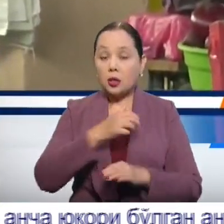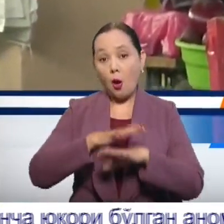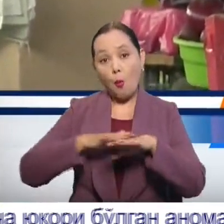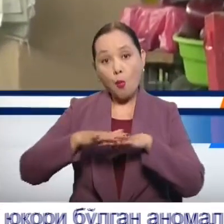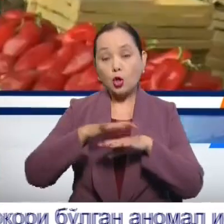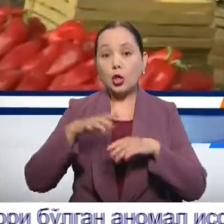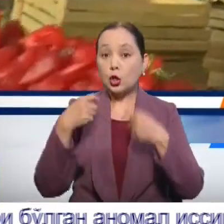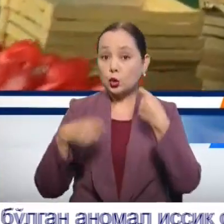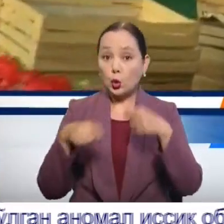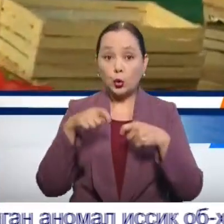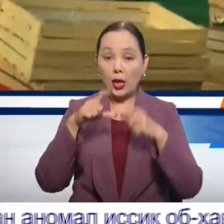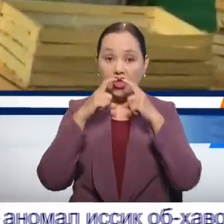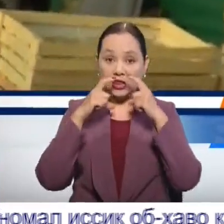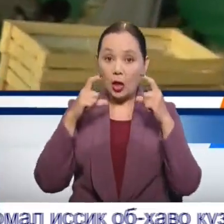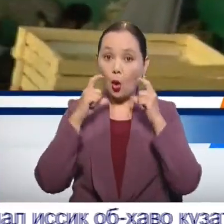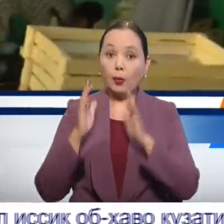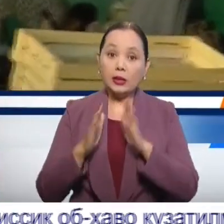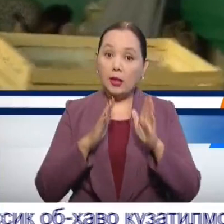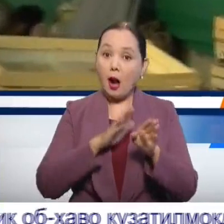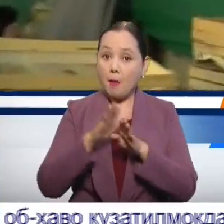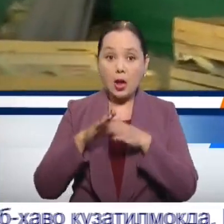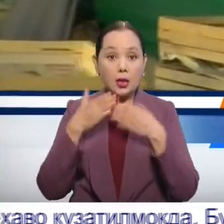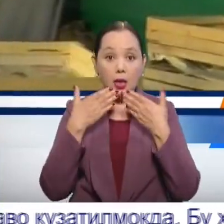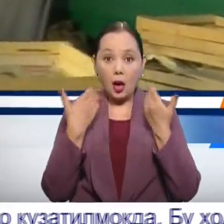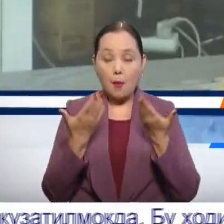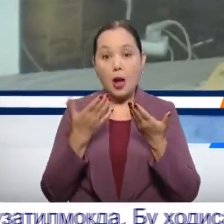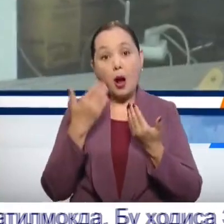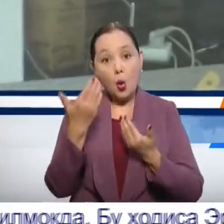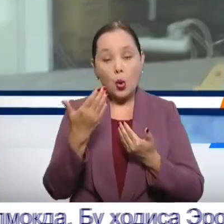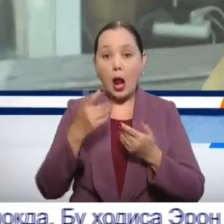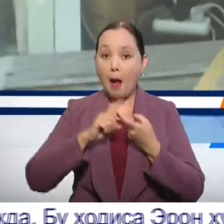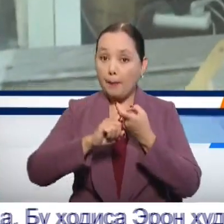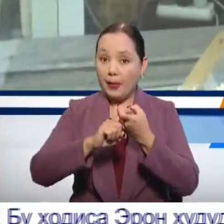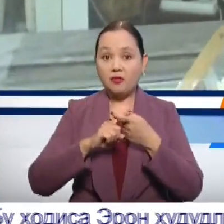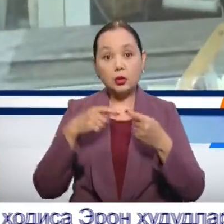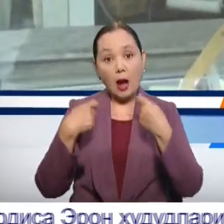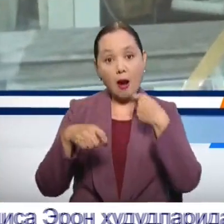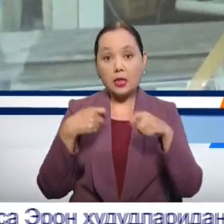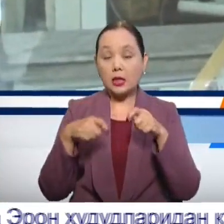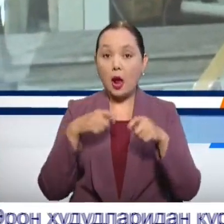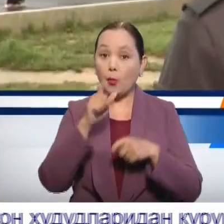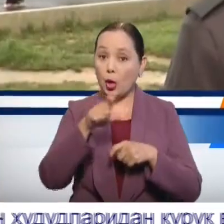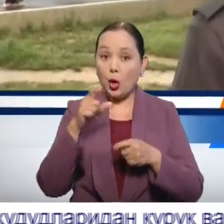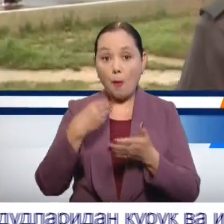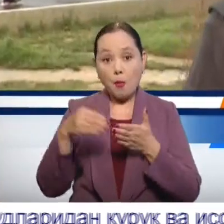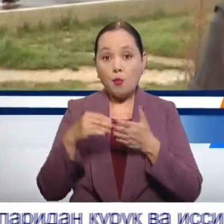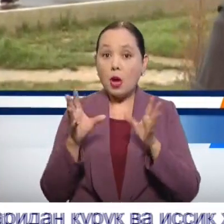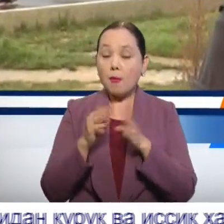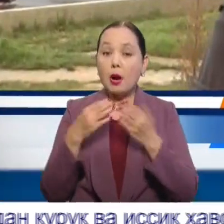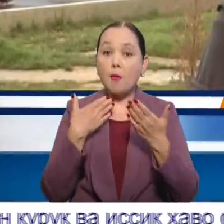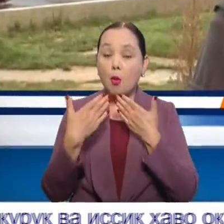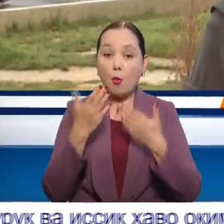hududida sotuvchilarning niqobli tartibga amal qilmayotgani Axir ular bevosita xaridorlar bilan muomala qilishadi. Hali hozir